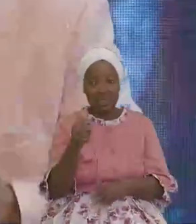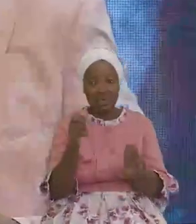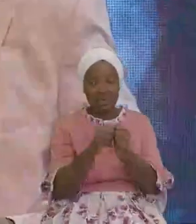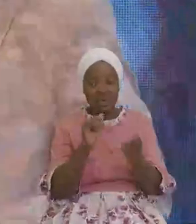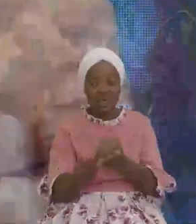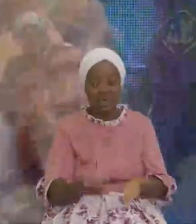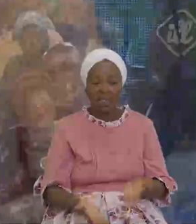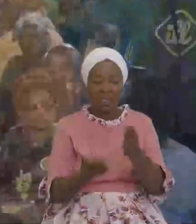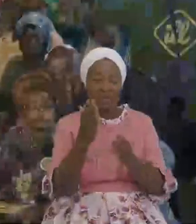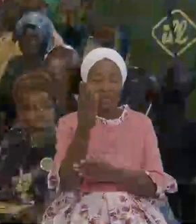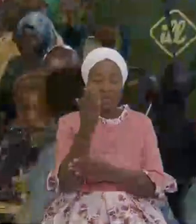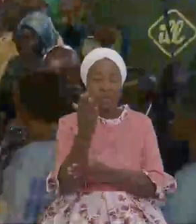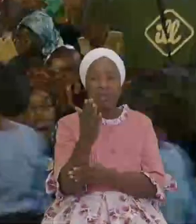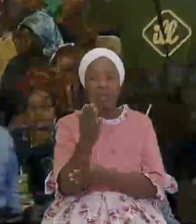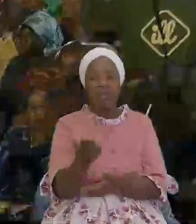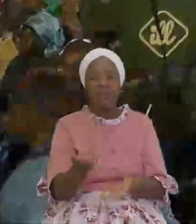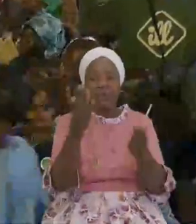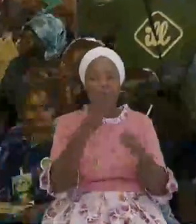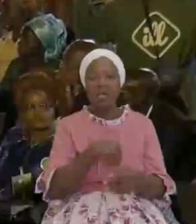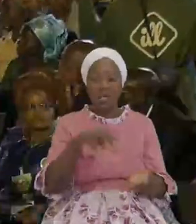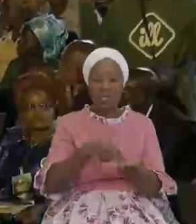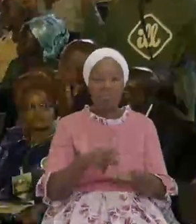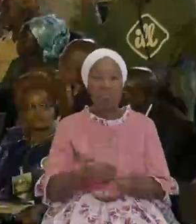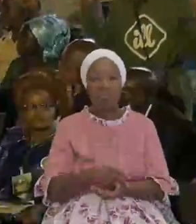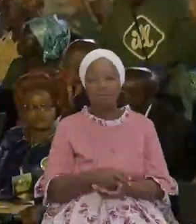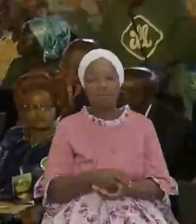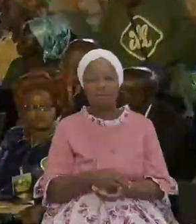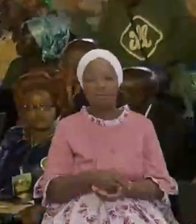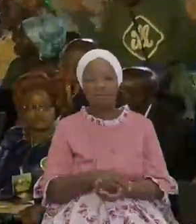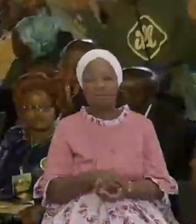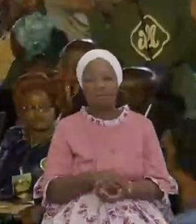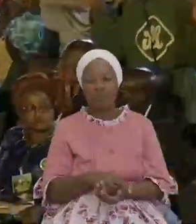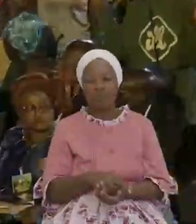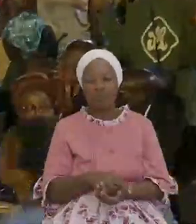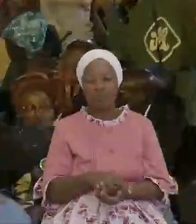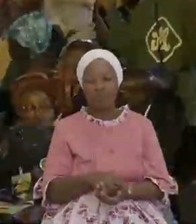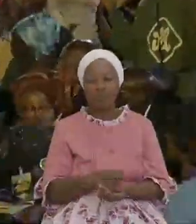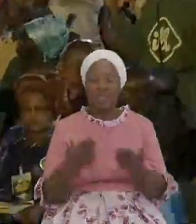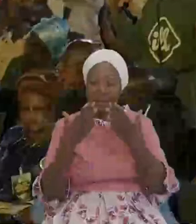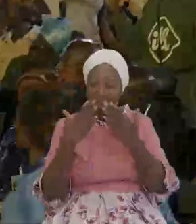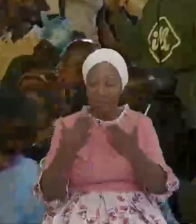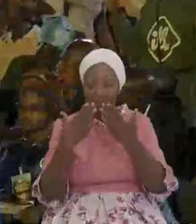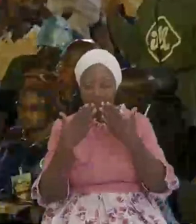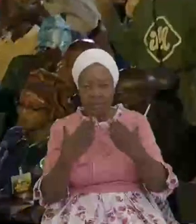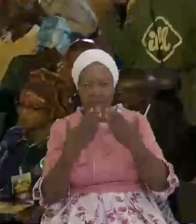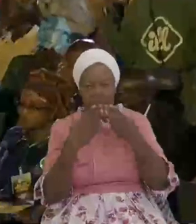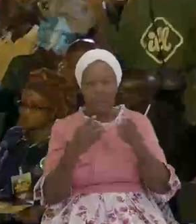Et tu t'identifies avec la main levée et tu te lèves.